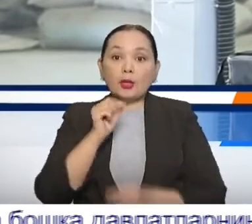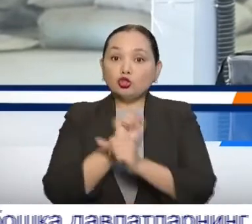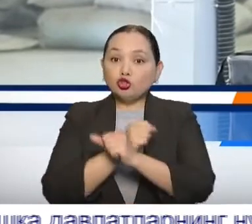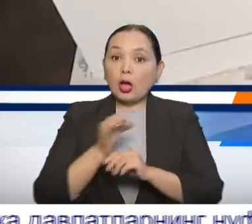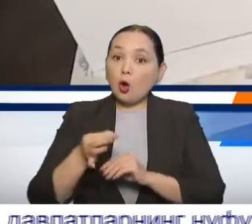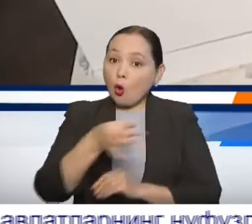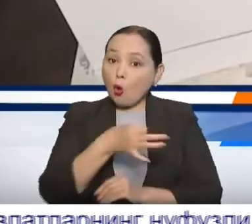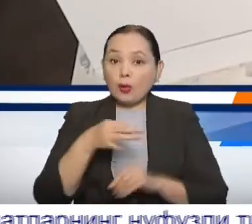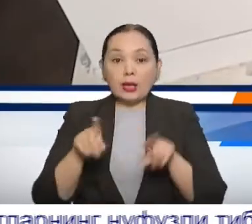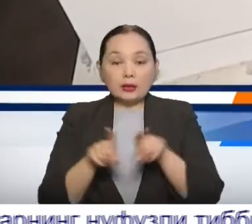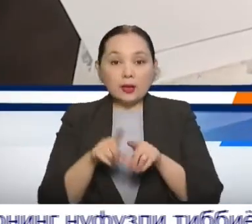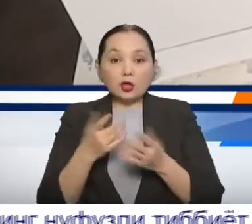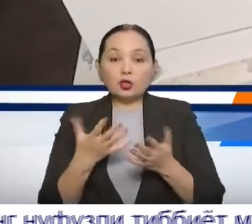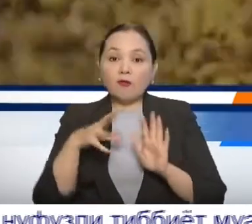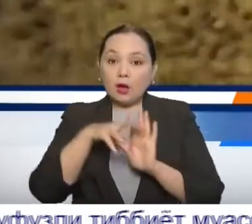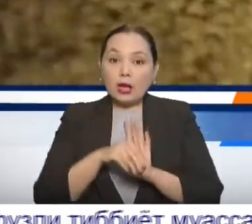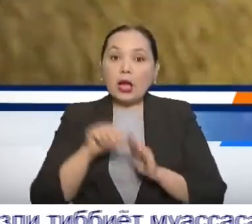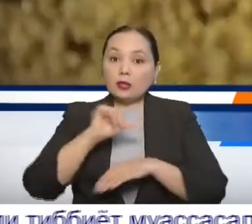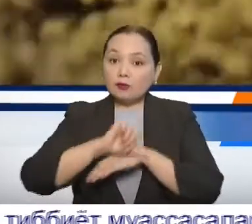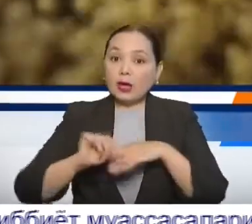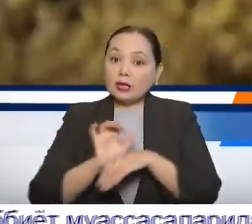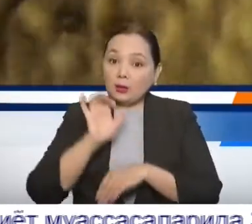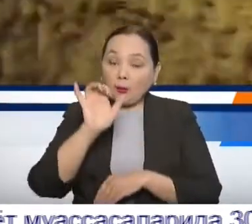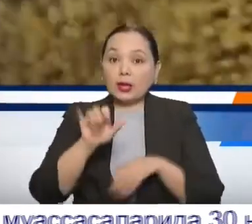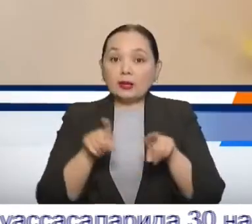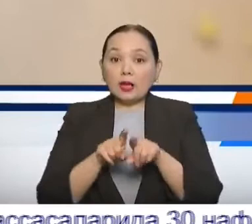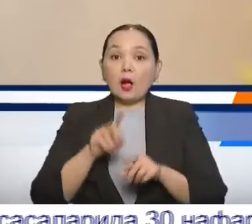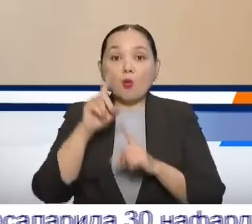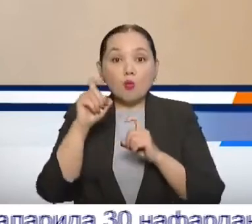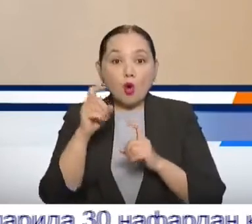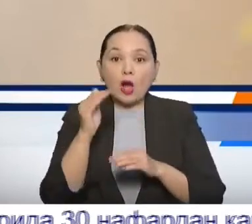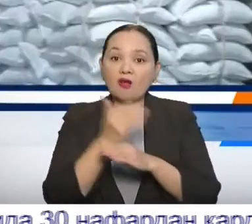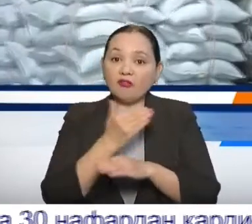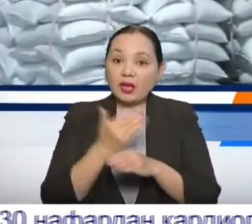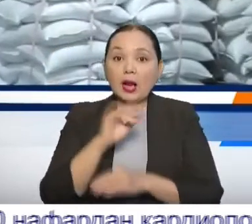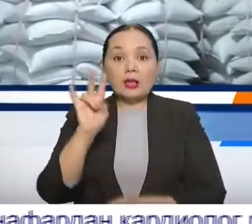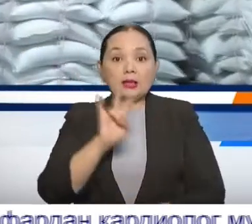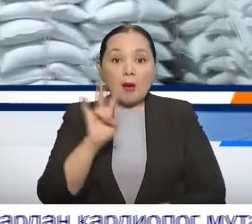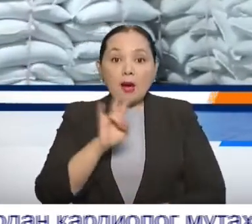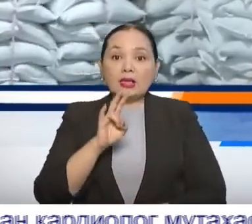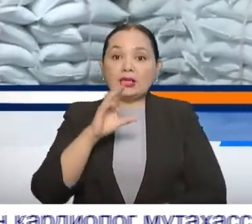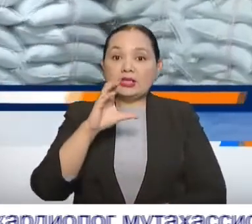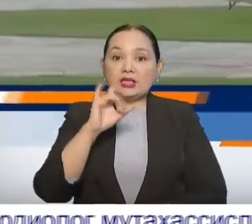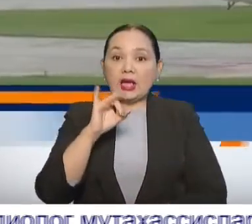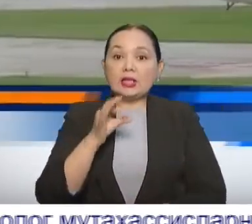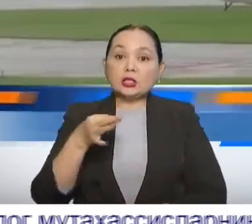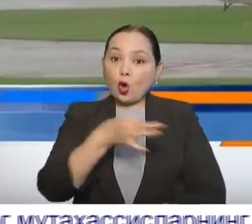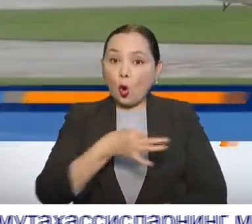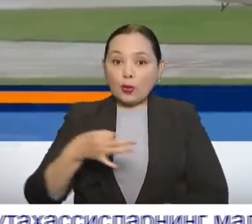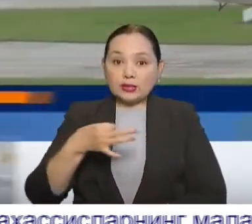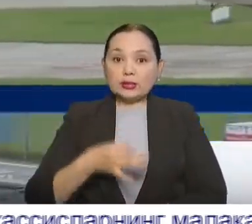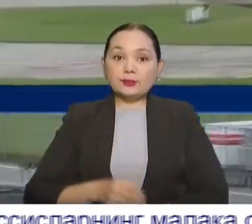Джизакская области. Также значительный вклад в экспорт маша вносят и такие регионы, как Бухарская, Ферганская, Наманганская и Сырдарьинская области.